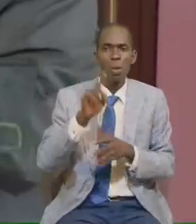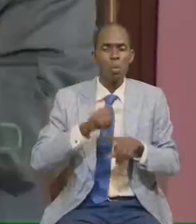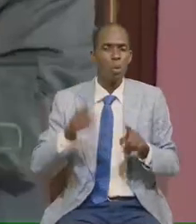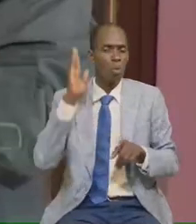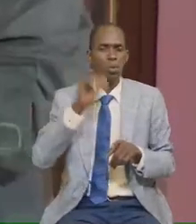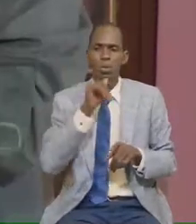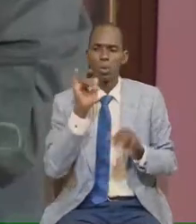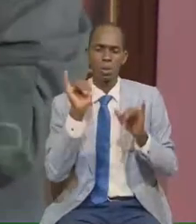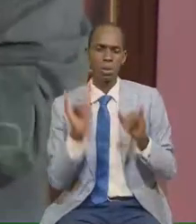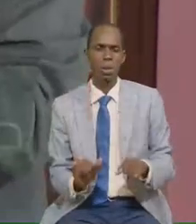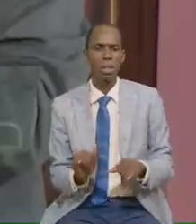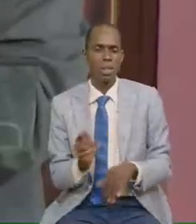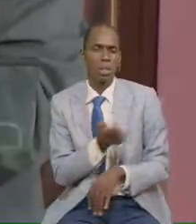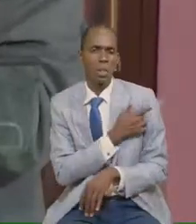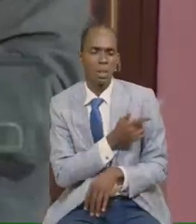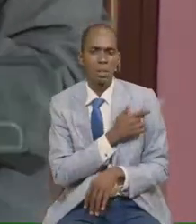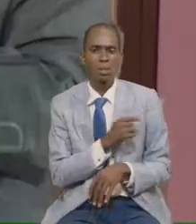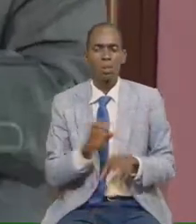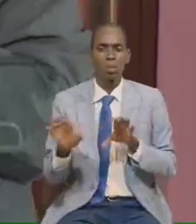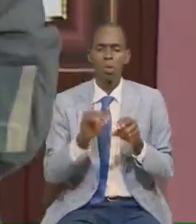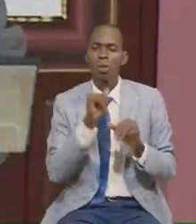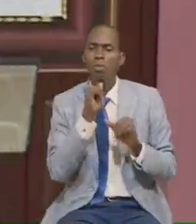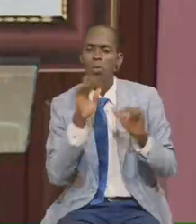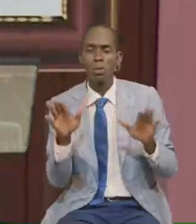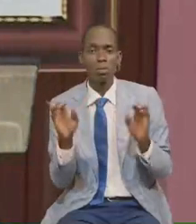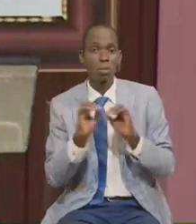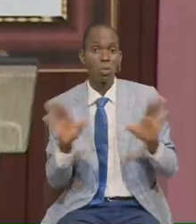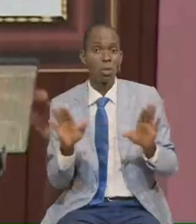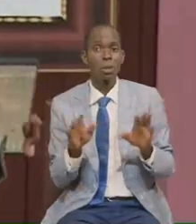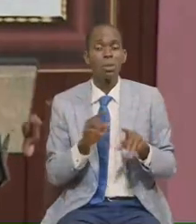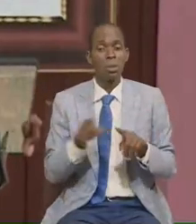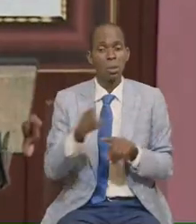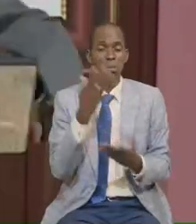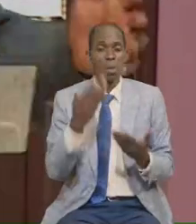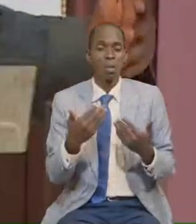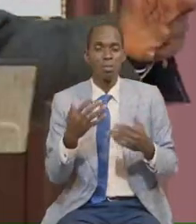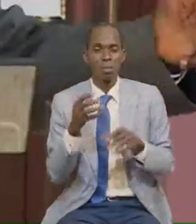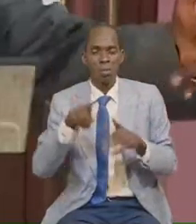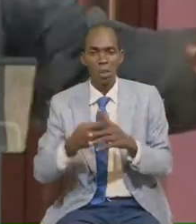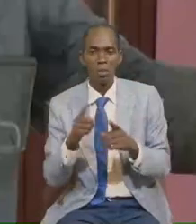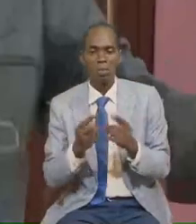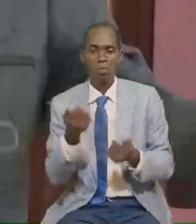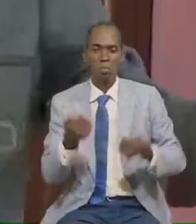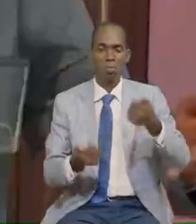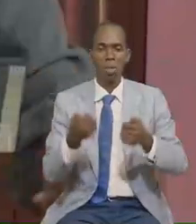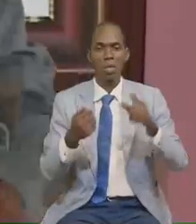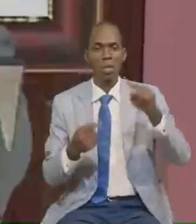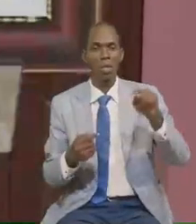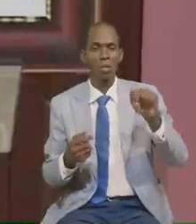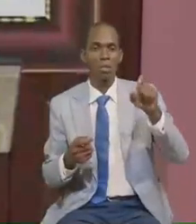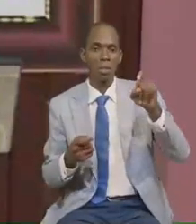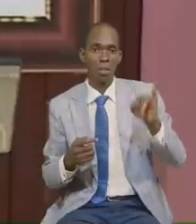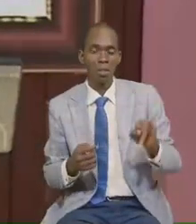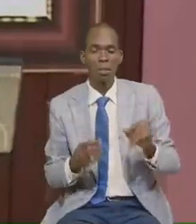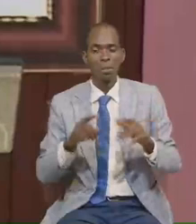il faut quelque chose il peut entrain de conduire un taxé ou bien il peut entrain de conduire un